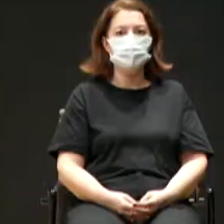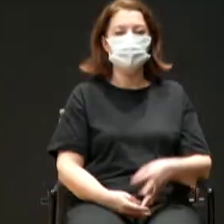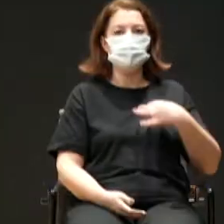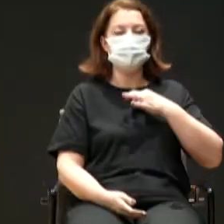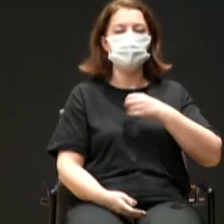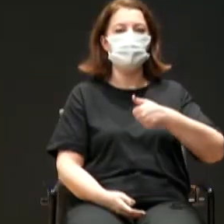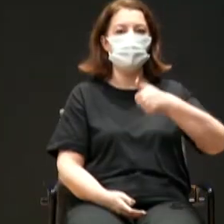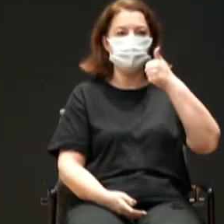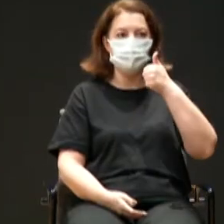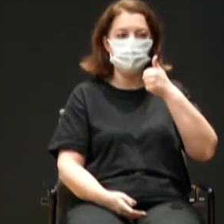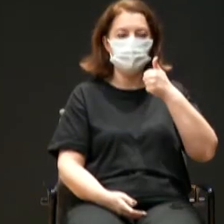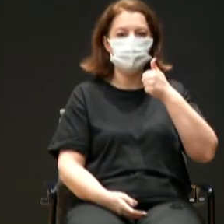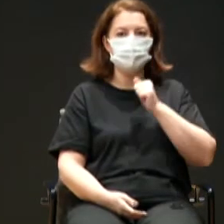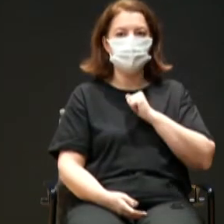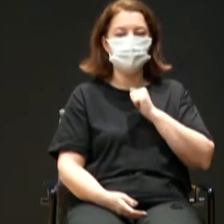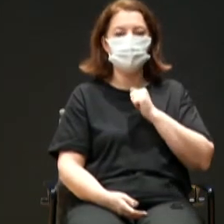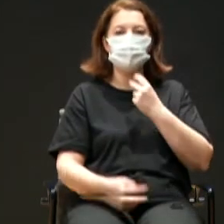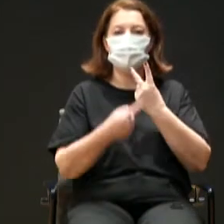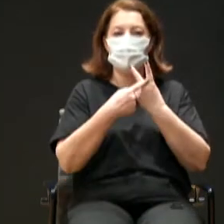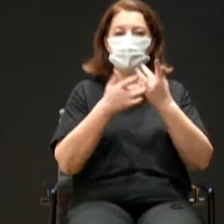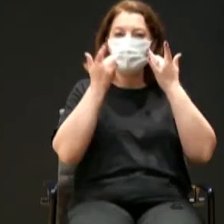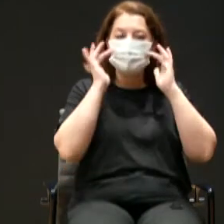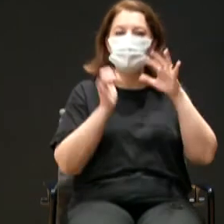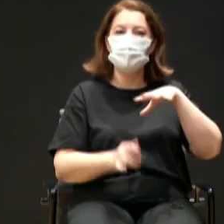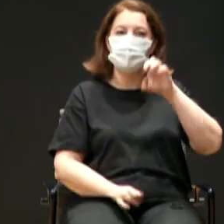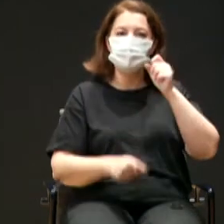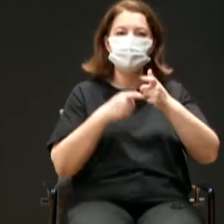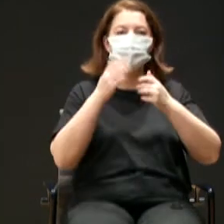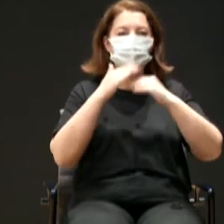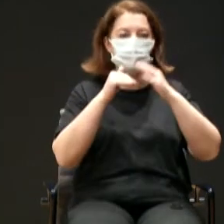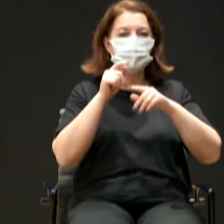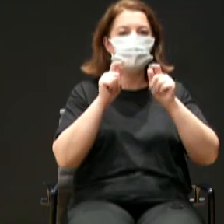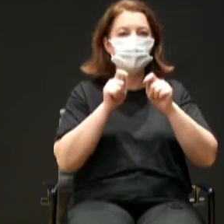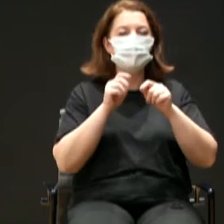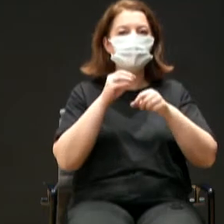Sayın Başkan, Yakuplu Kültür Merkezi inşaatı yapımı için